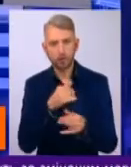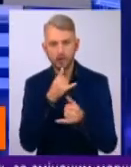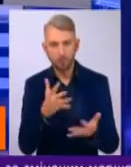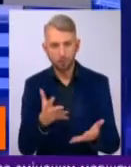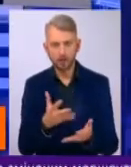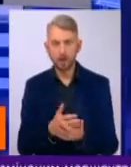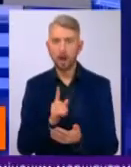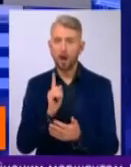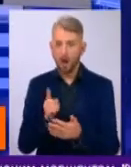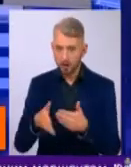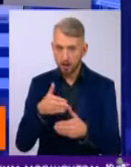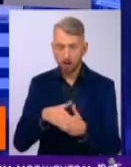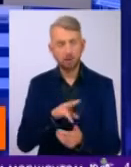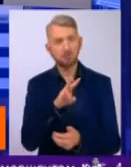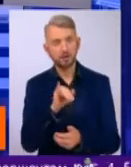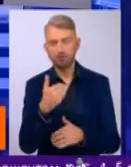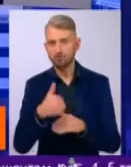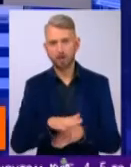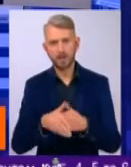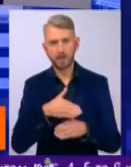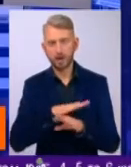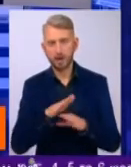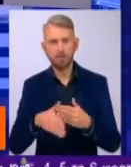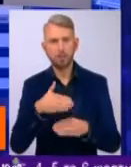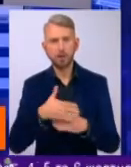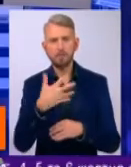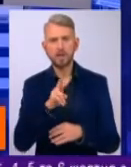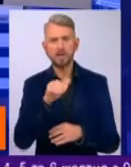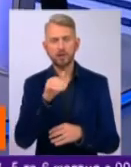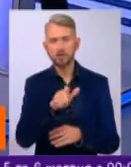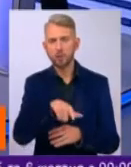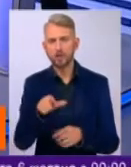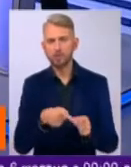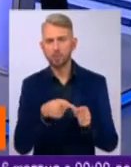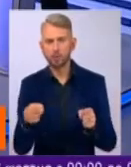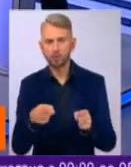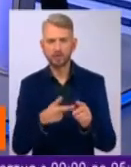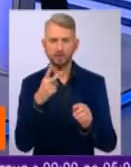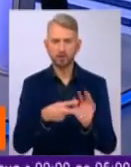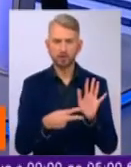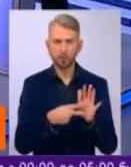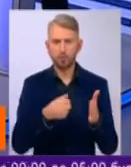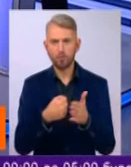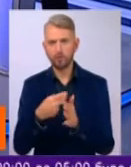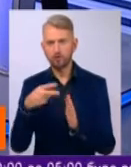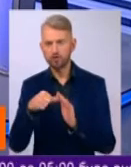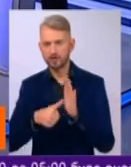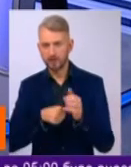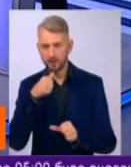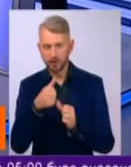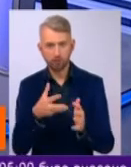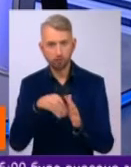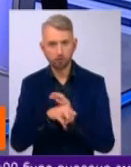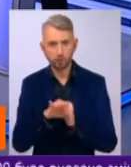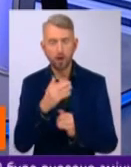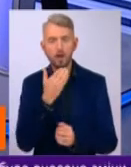І але вже... карає? Ні, ні, вже не карає. Покарали 52 тисячі осіб протягом з 2007 по 2016 включно,